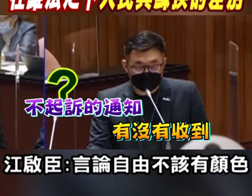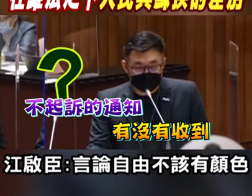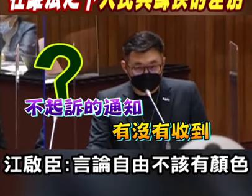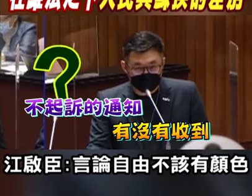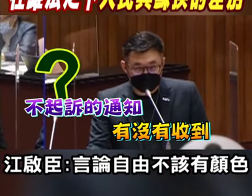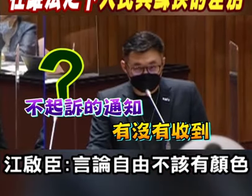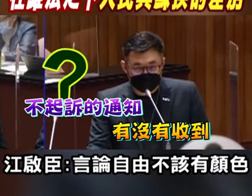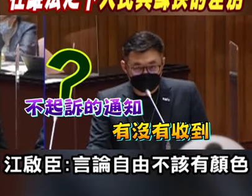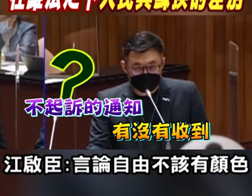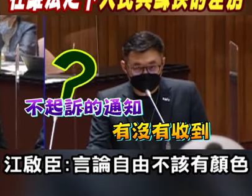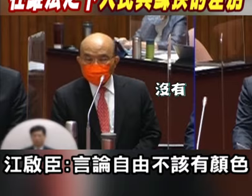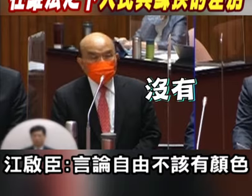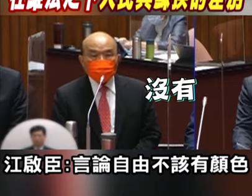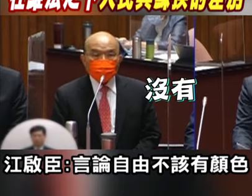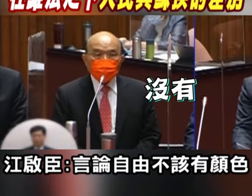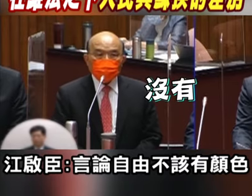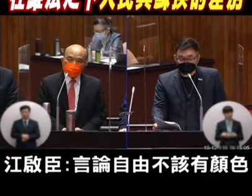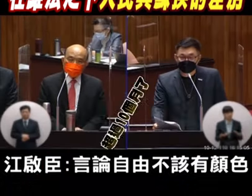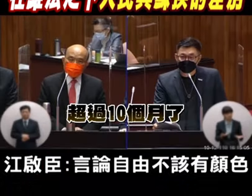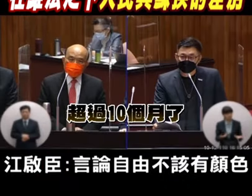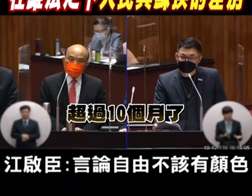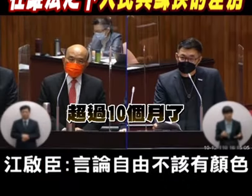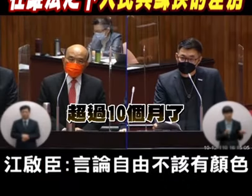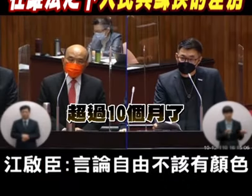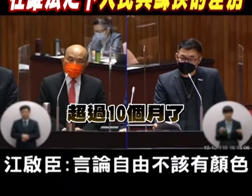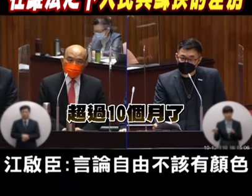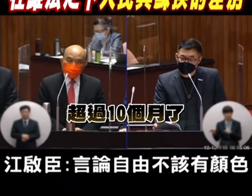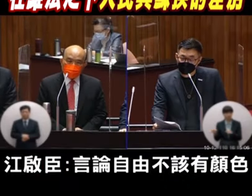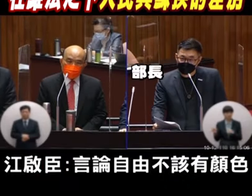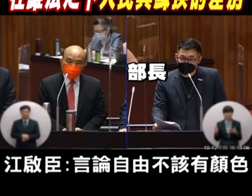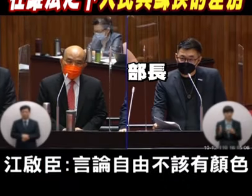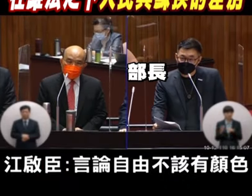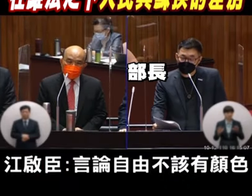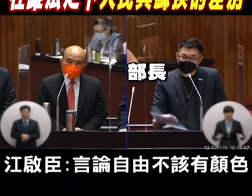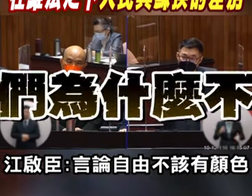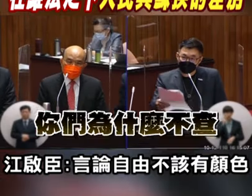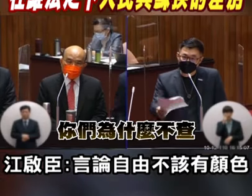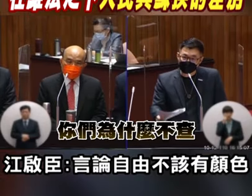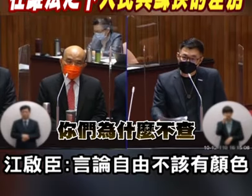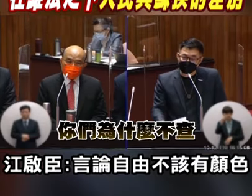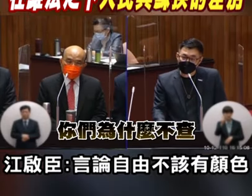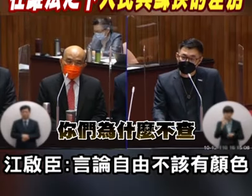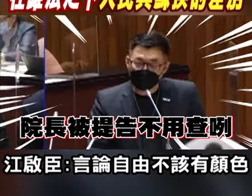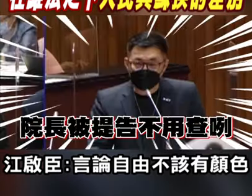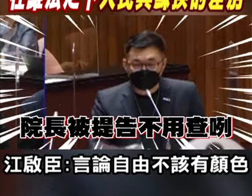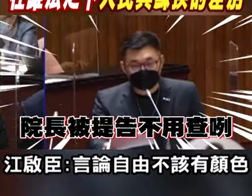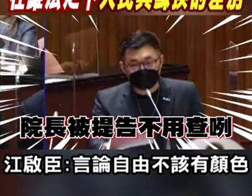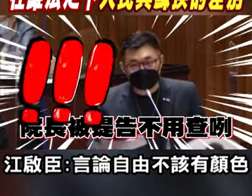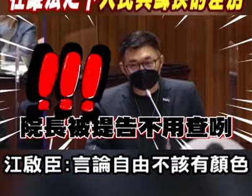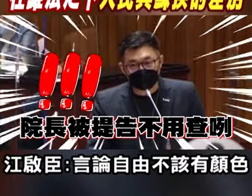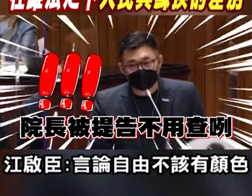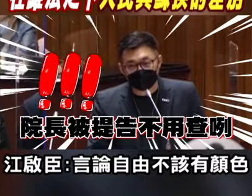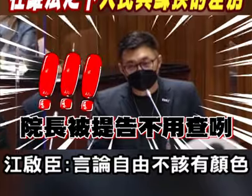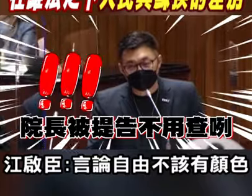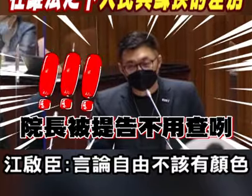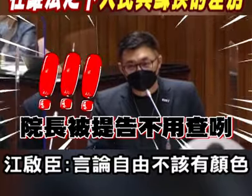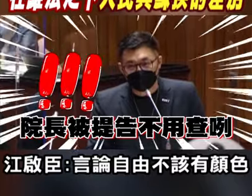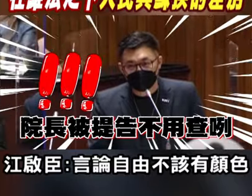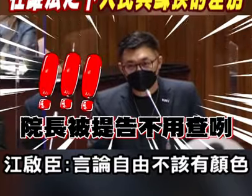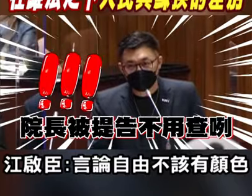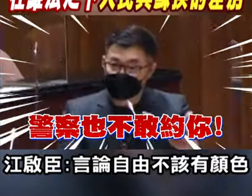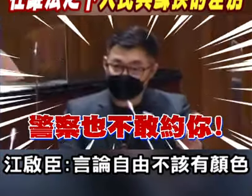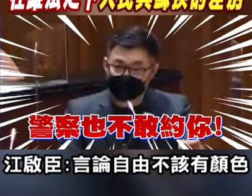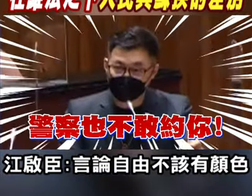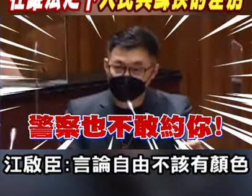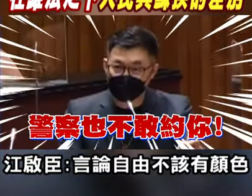到不起诉的通知？ 没有。 已经超过十个月了，部长，你们为什么不查？为什么院长被提告不用查